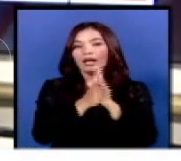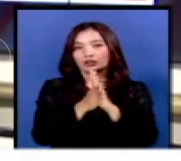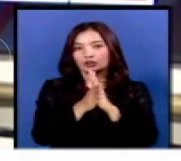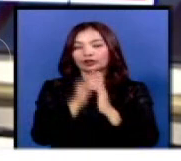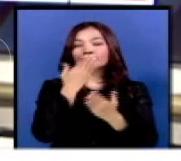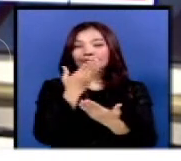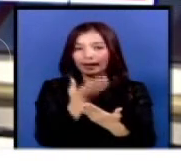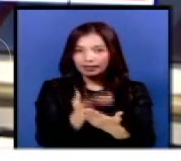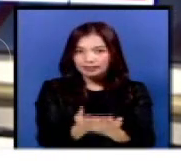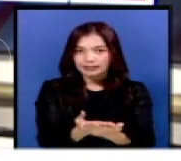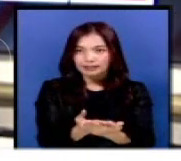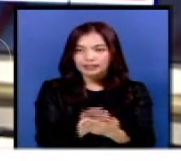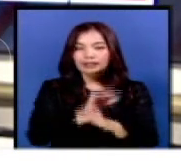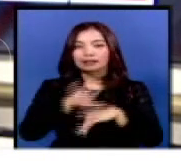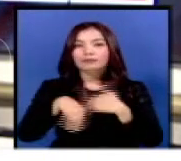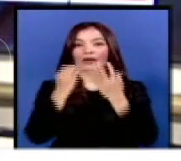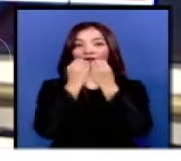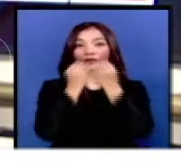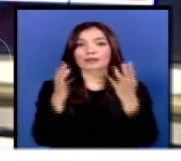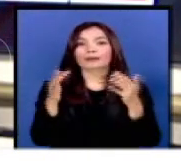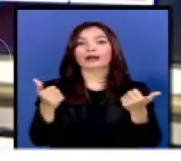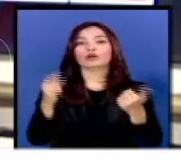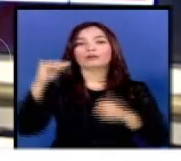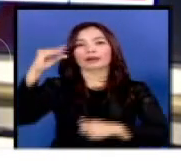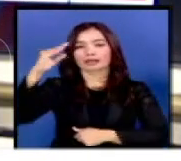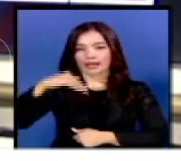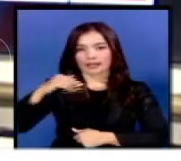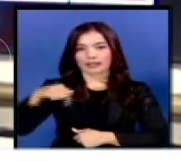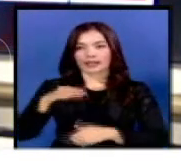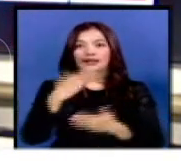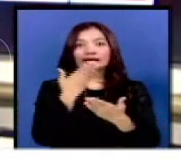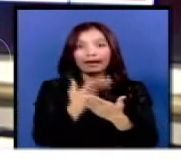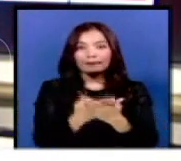Terima kasih rekan-rekan atas informasi menariknya pada pagi hari ini. Selamat kembali bertugas.